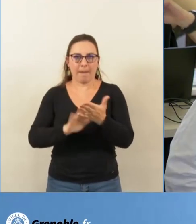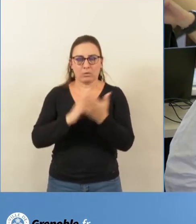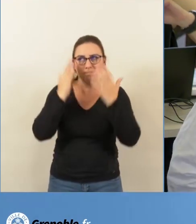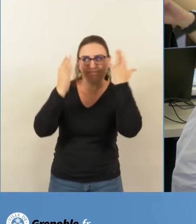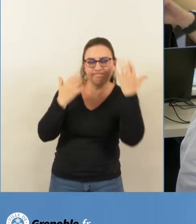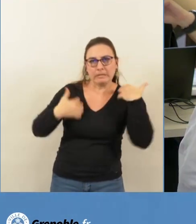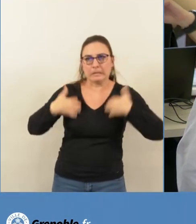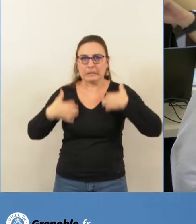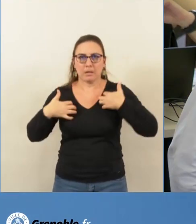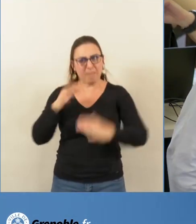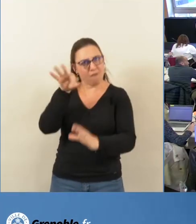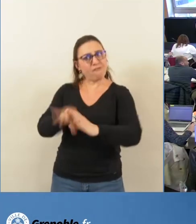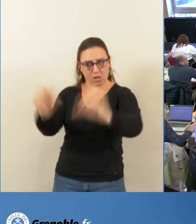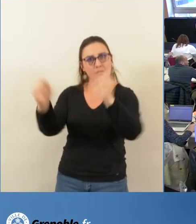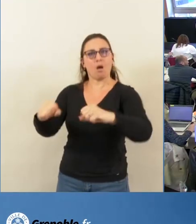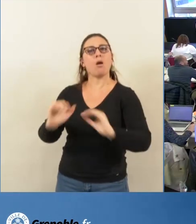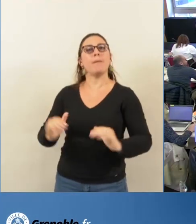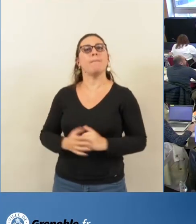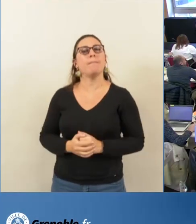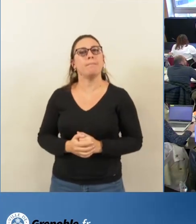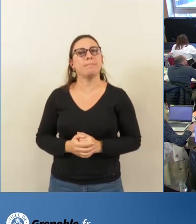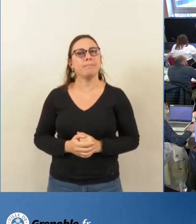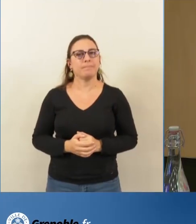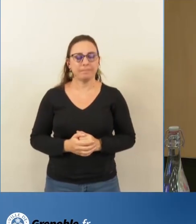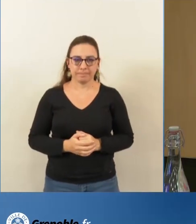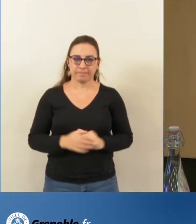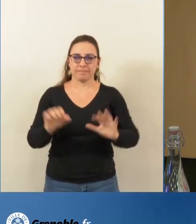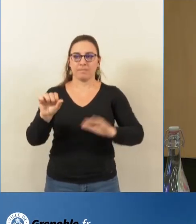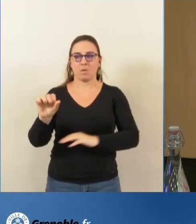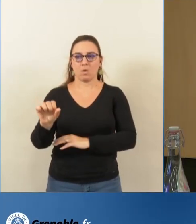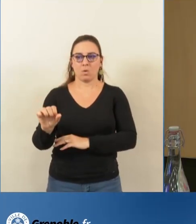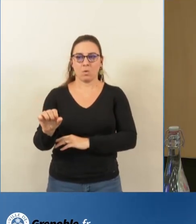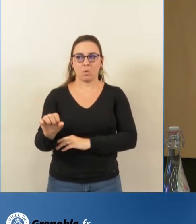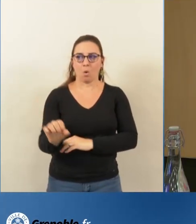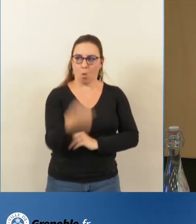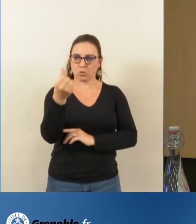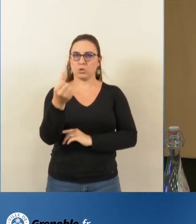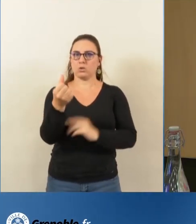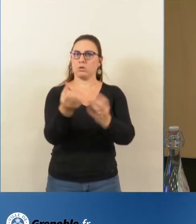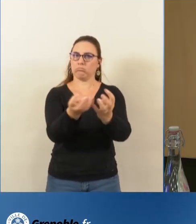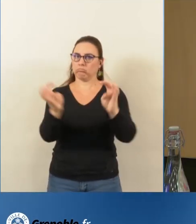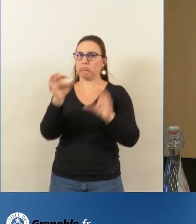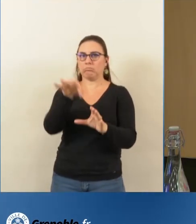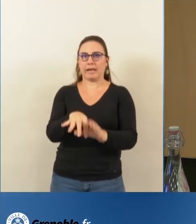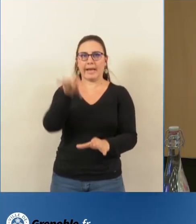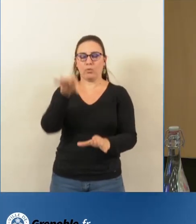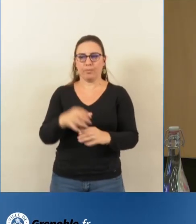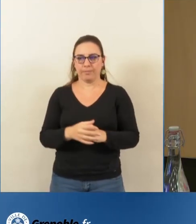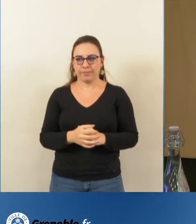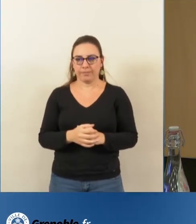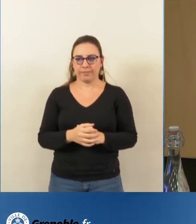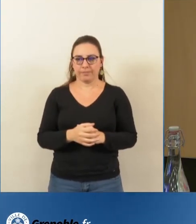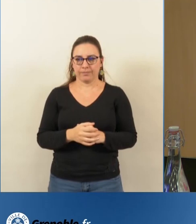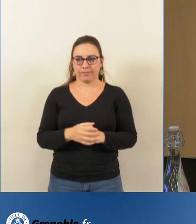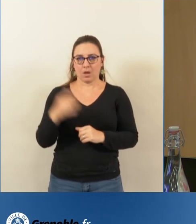en votant malgré tout en élu en élu vont donc quitter